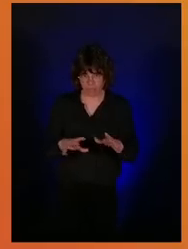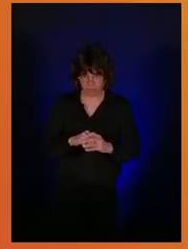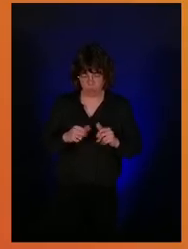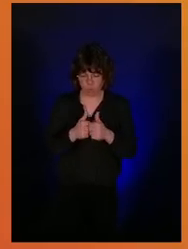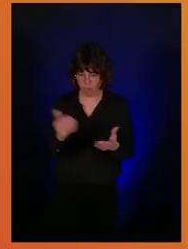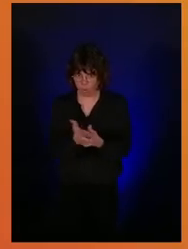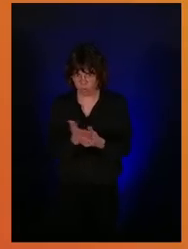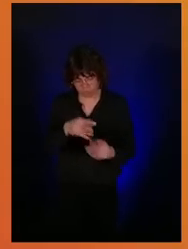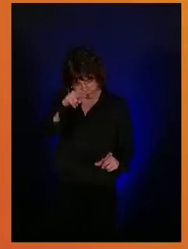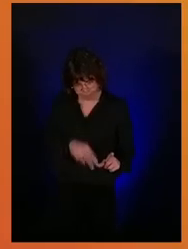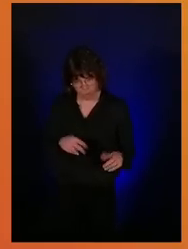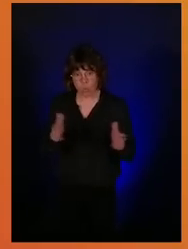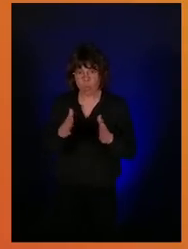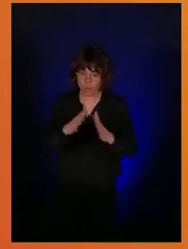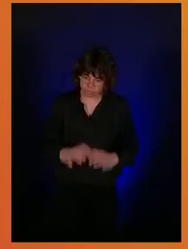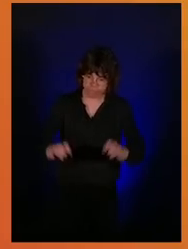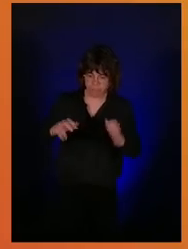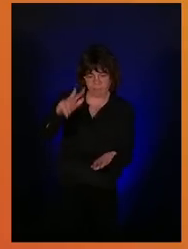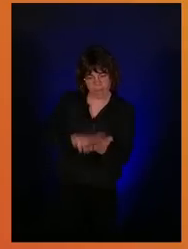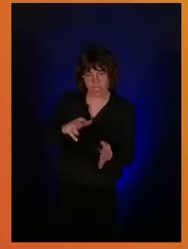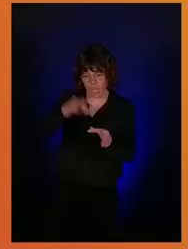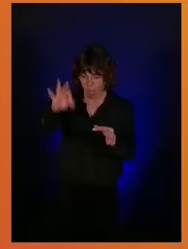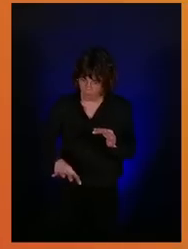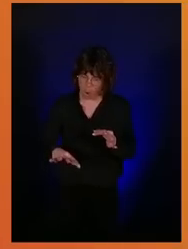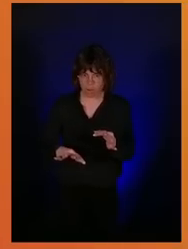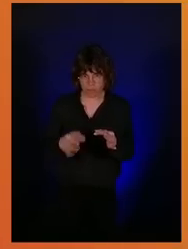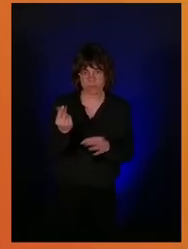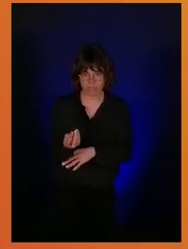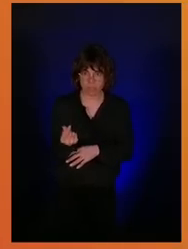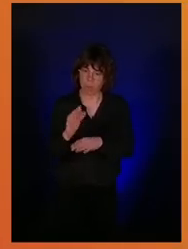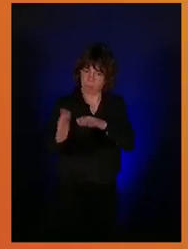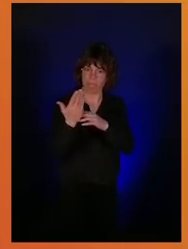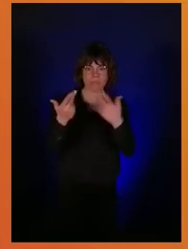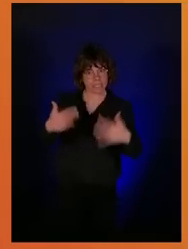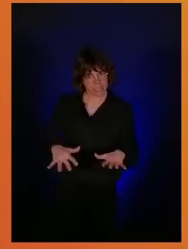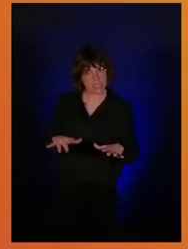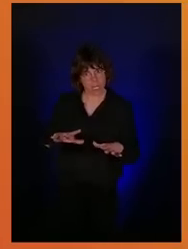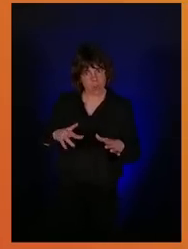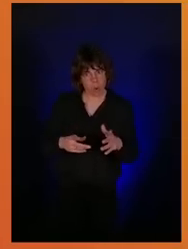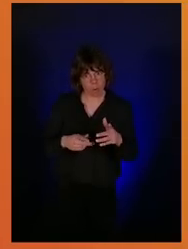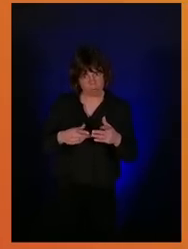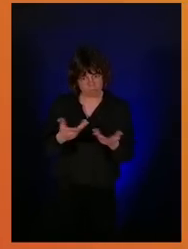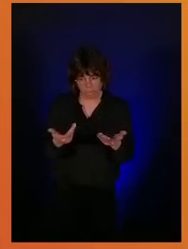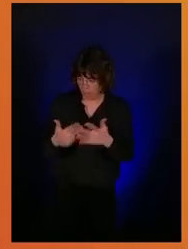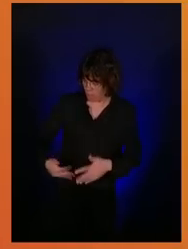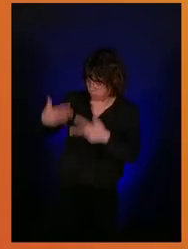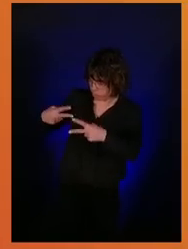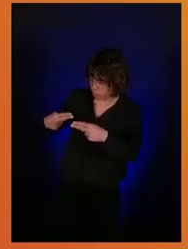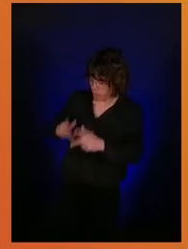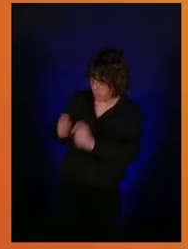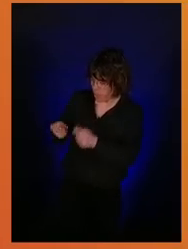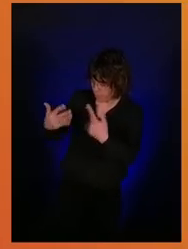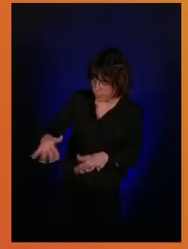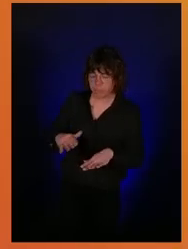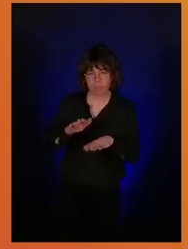CFC demande au Congrès de donner quitus au rapport financier présenté qui concerne le mandat écoulé. Enfin, La